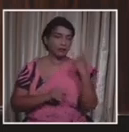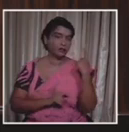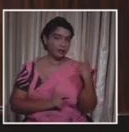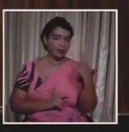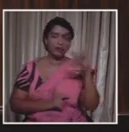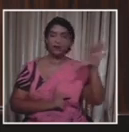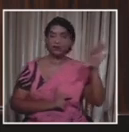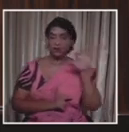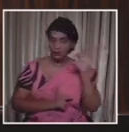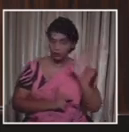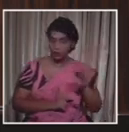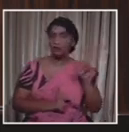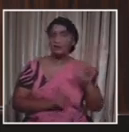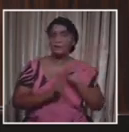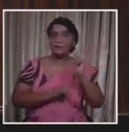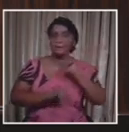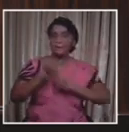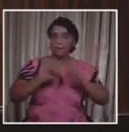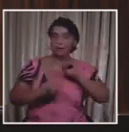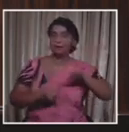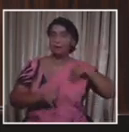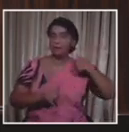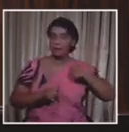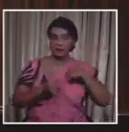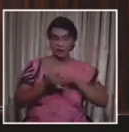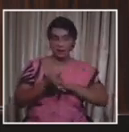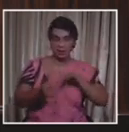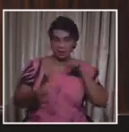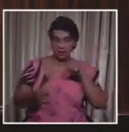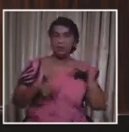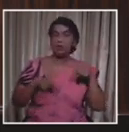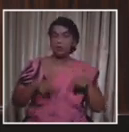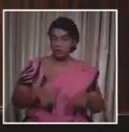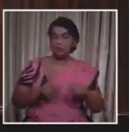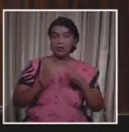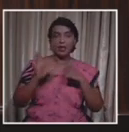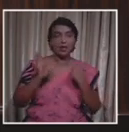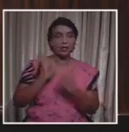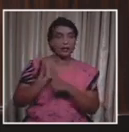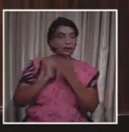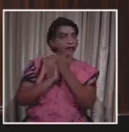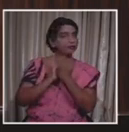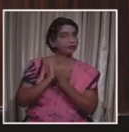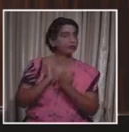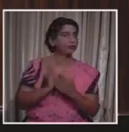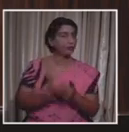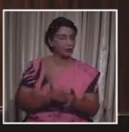mepinisa, parlimenti mahale kambarya, adal panate vidhidhana paridi,